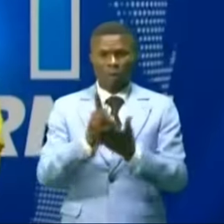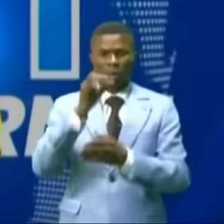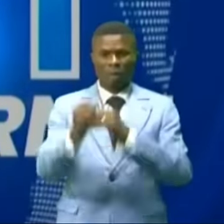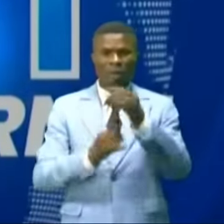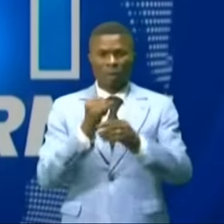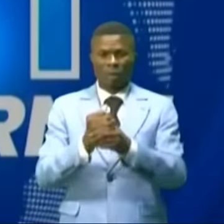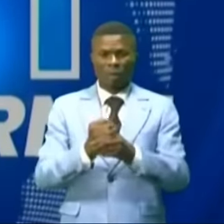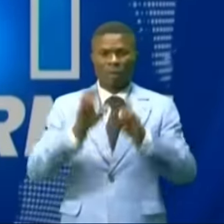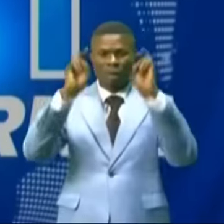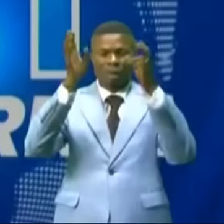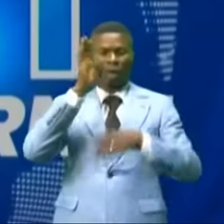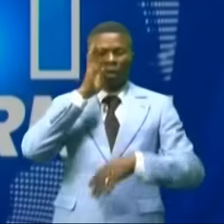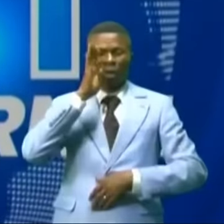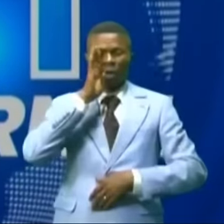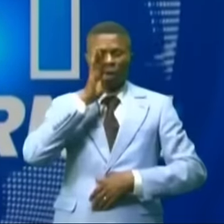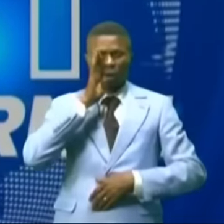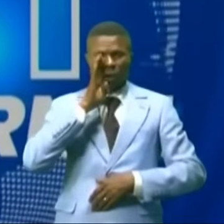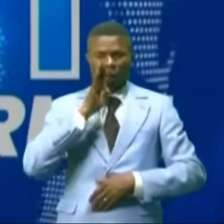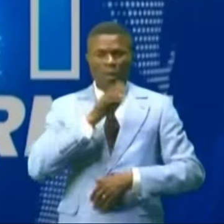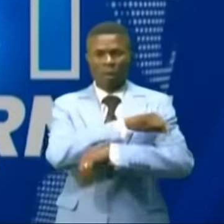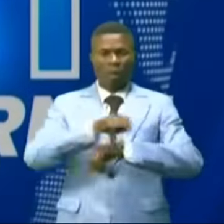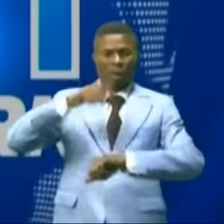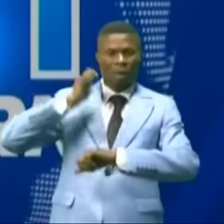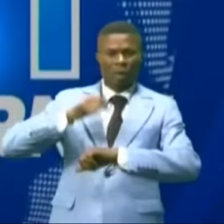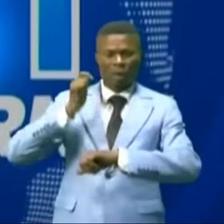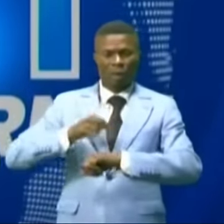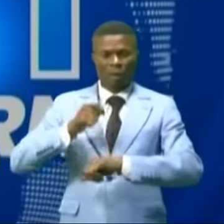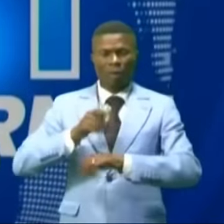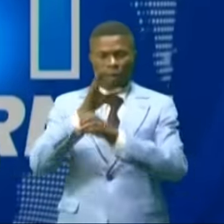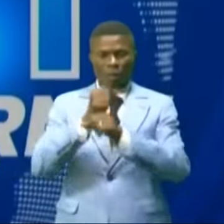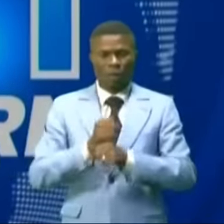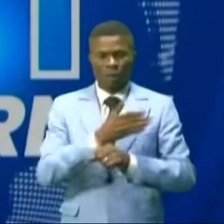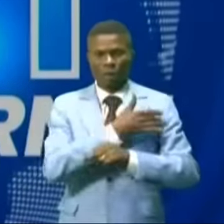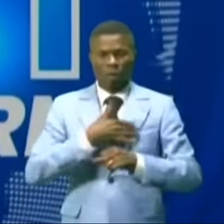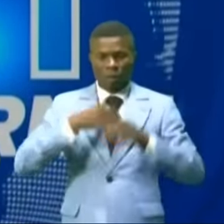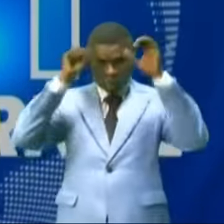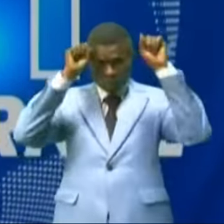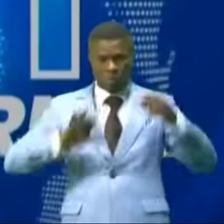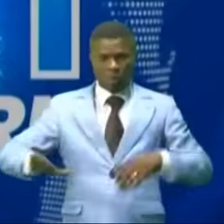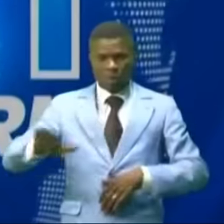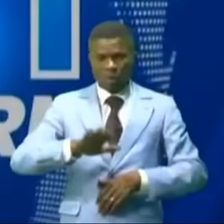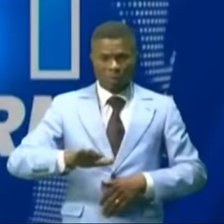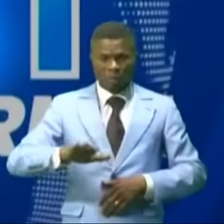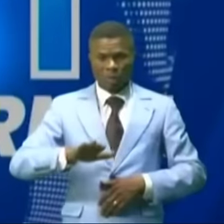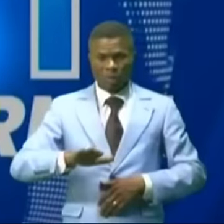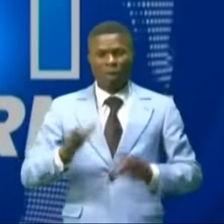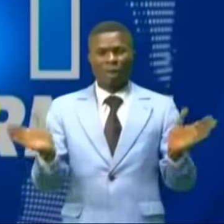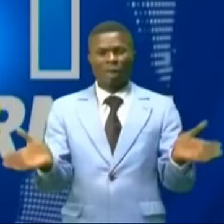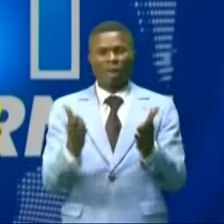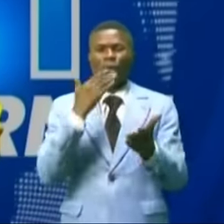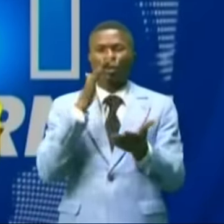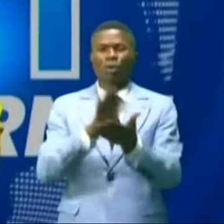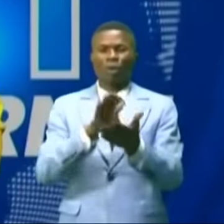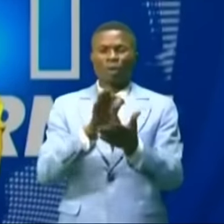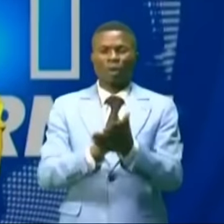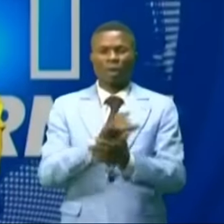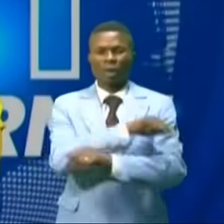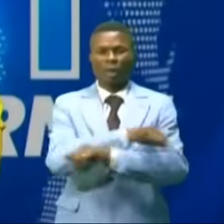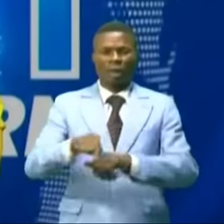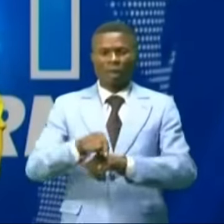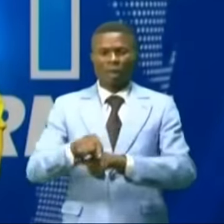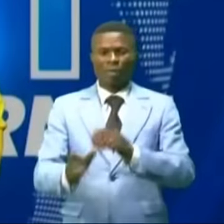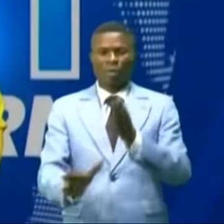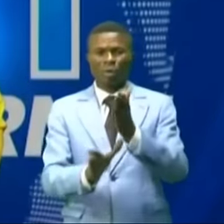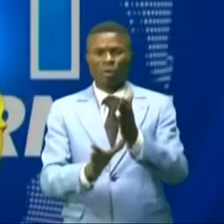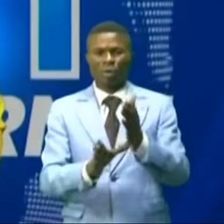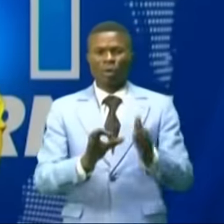à Bruxelles et à La Haye devant la Cour suprême de justice ont reçu au nom du président de la République les encouragements du directeur de cabinet adjoint du chef de